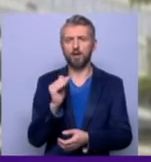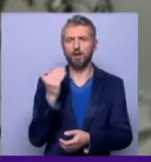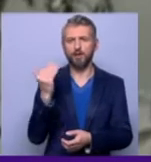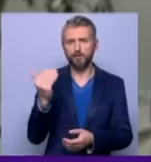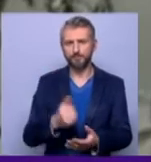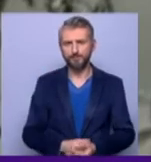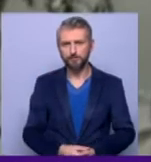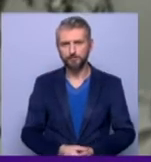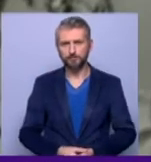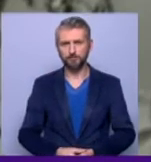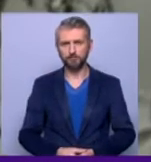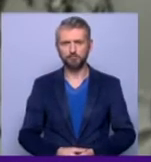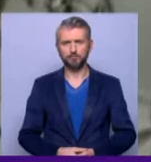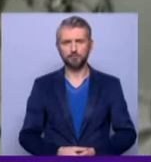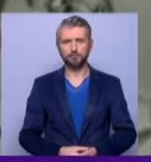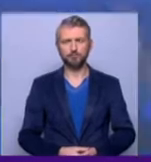валютного фонду.